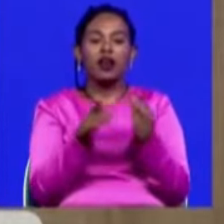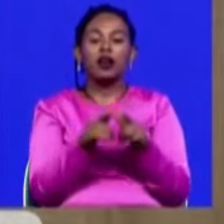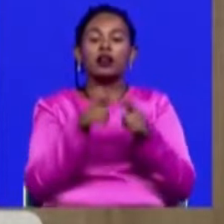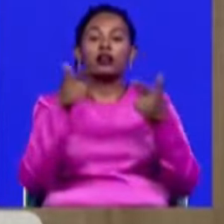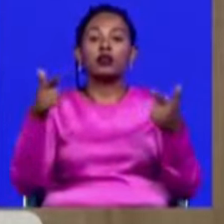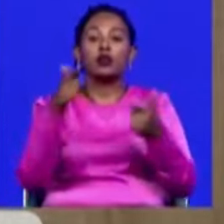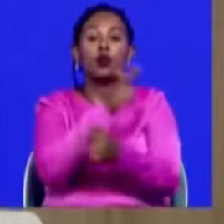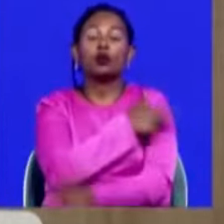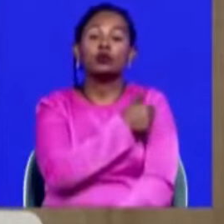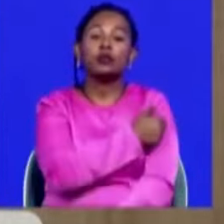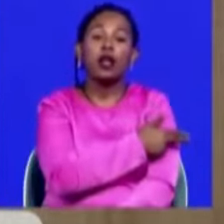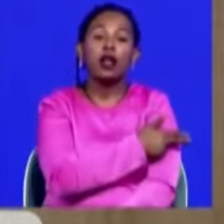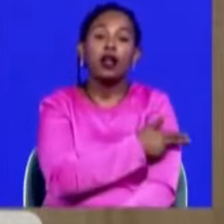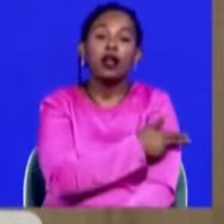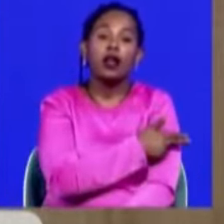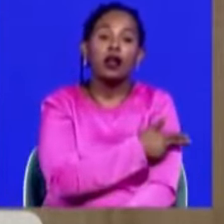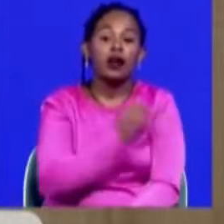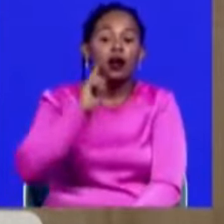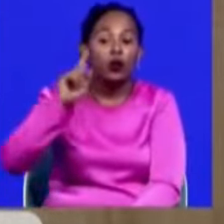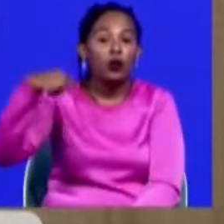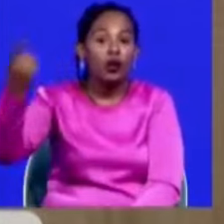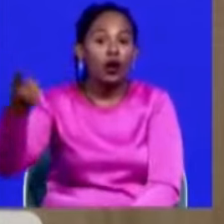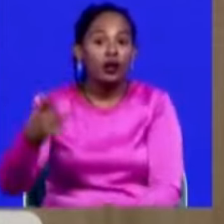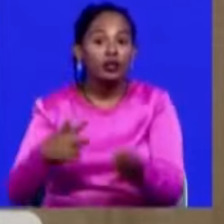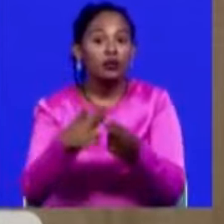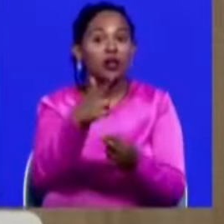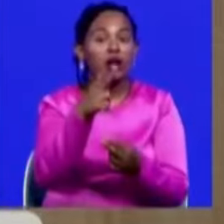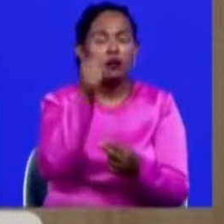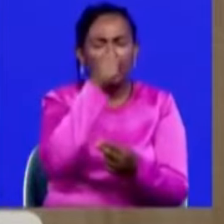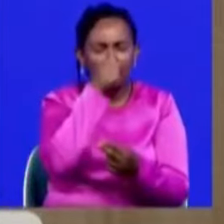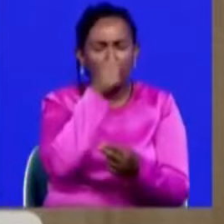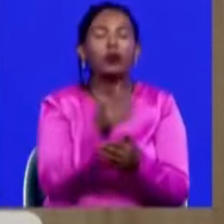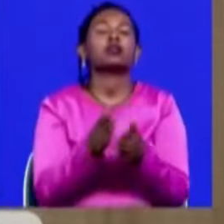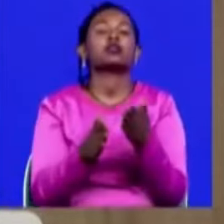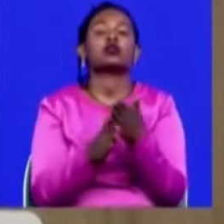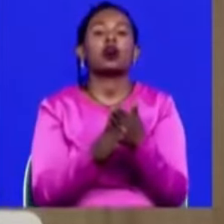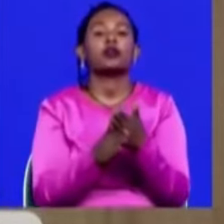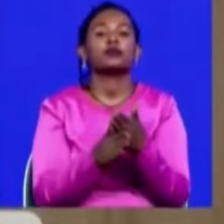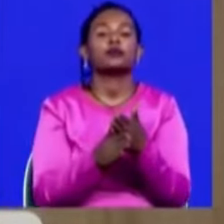ትልቁን ሆስፒታል ከነገ ወዲያ ያስመርቃል። በኢትዮጵያ ደረጃ